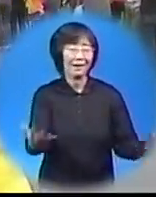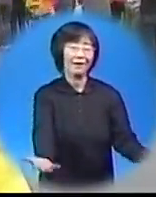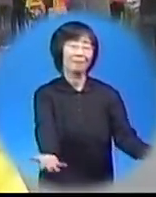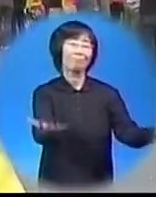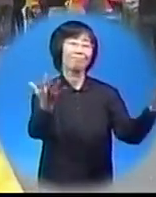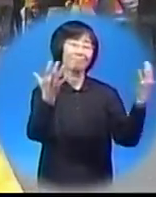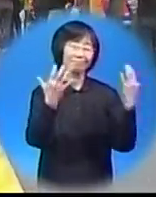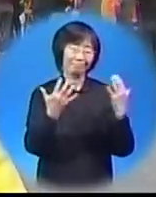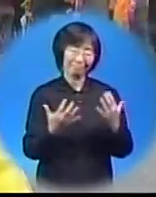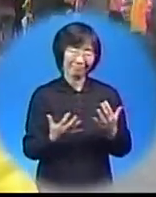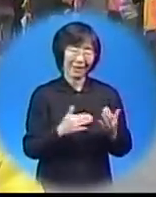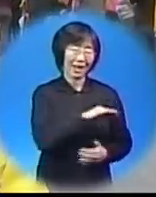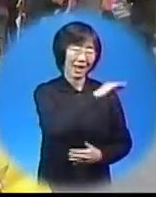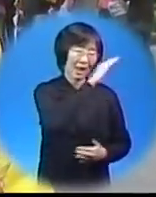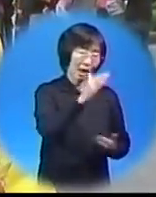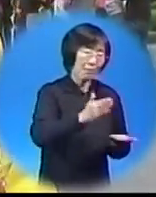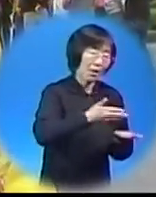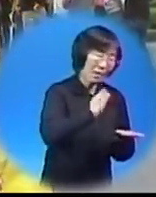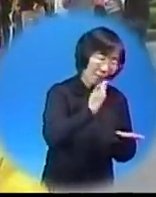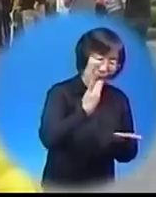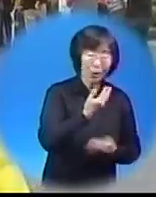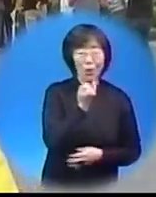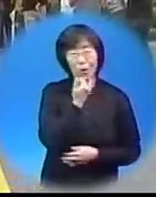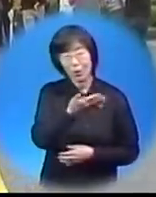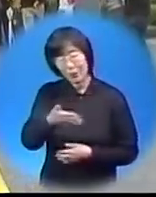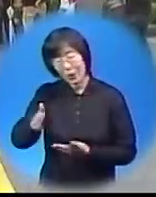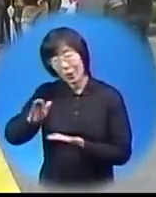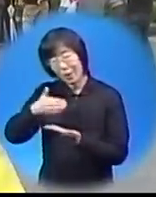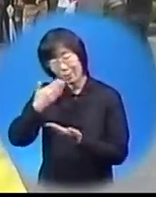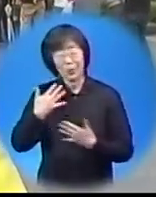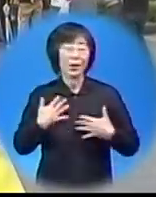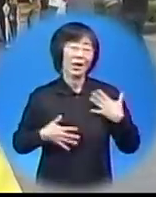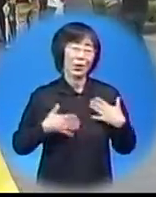て、山の幸、海の幸を